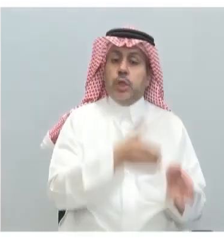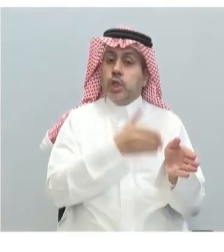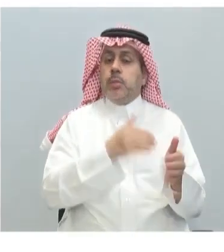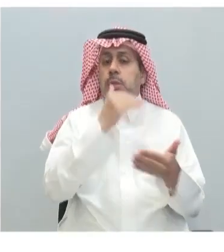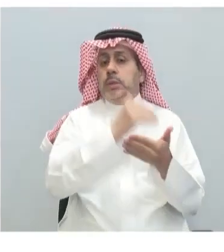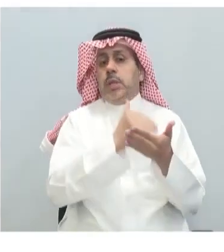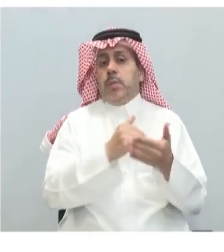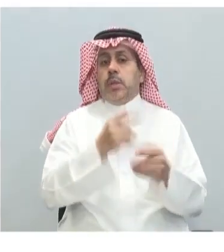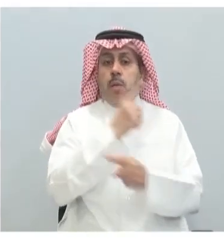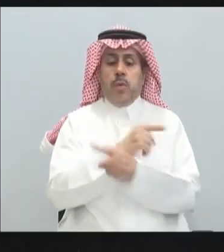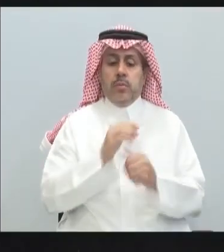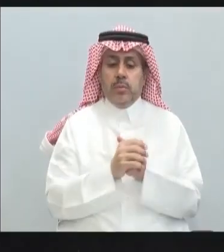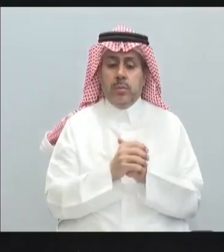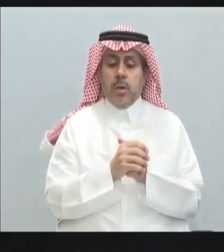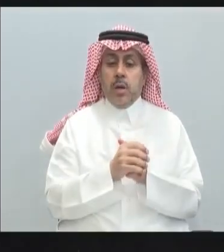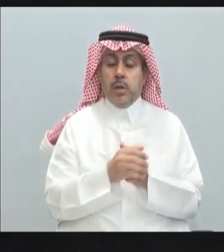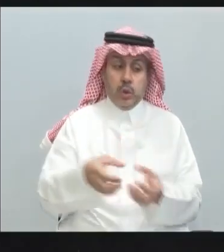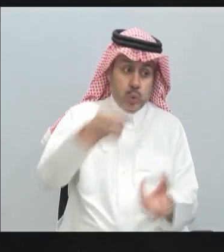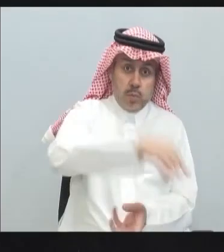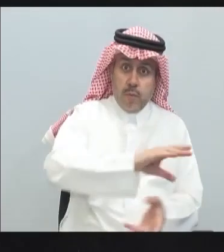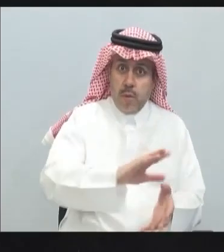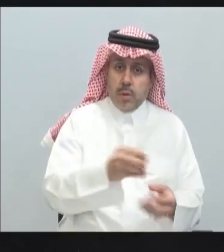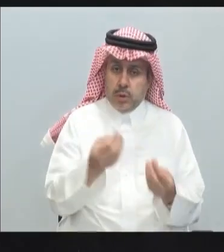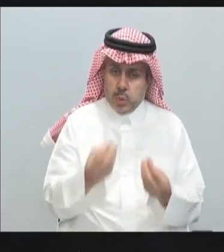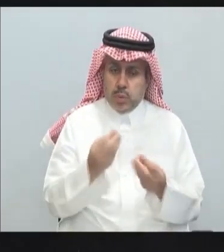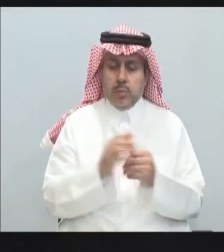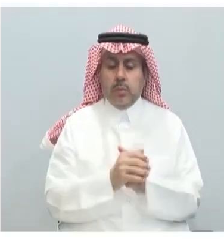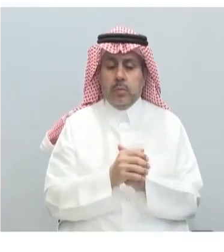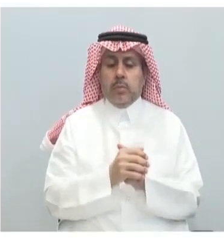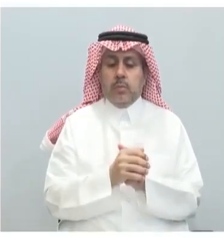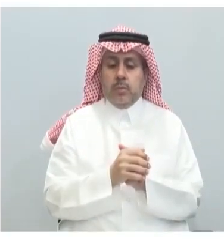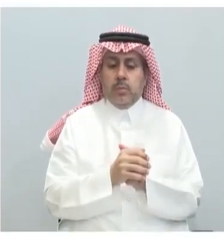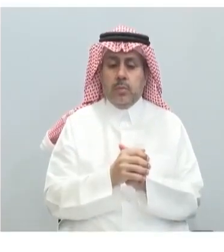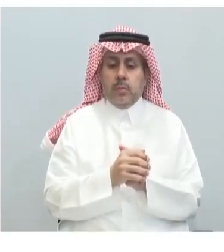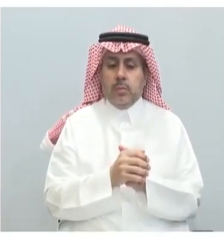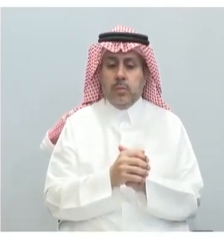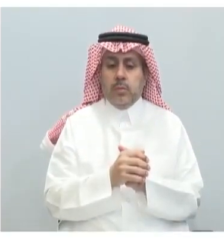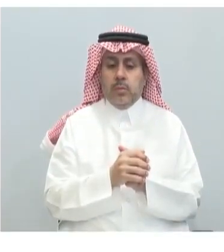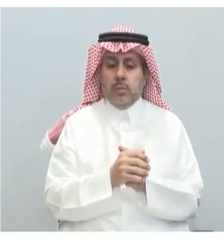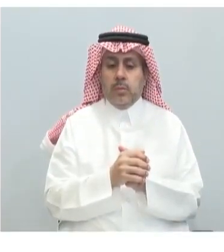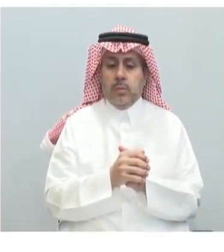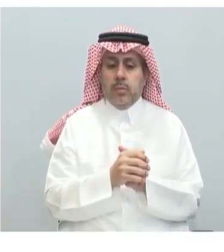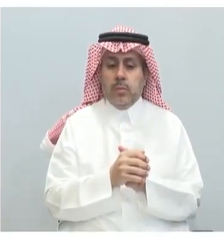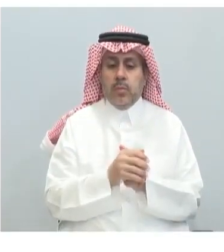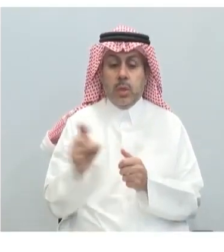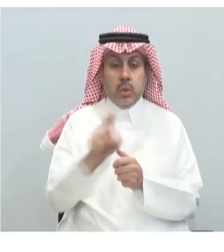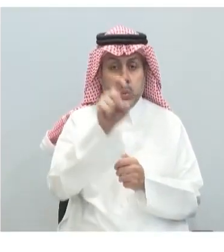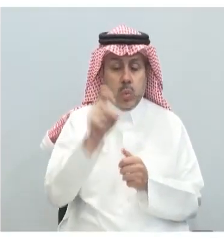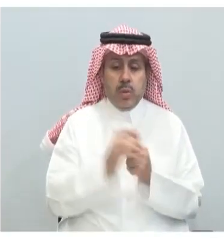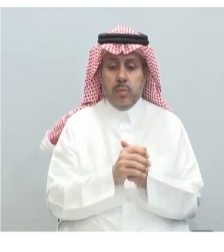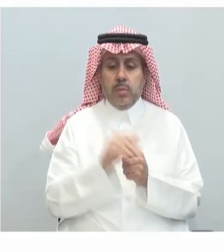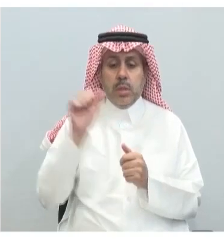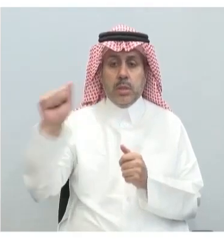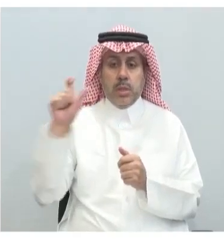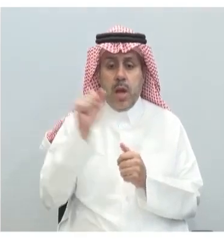والمعلمه بعض الاشياء لا ترمى مباشره في الحوض انما يكون لها طريقه مخصصه ل التخلص منها